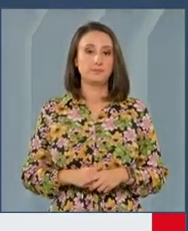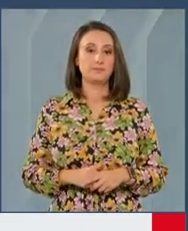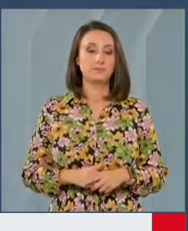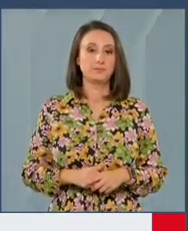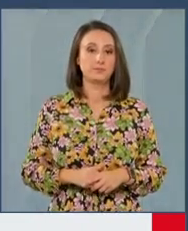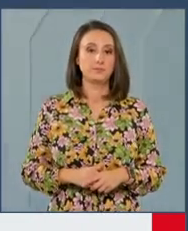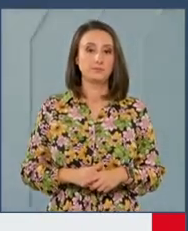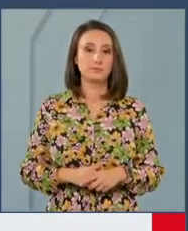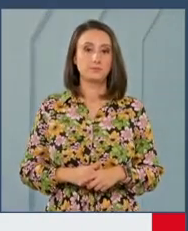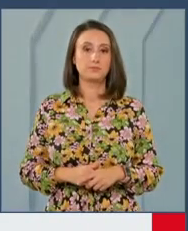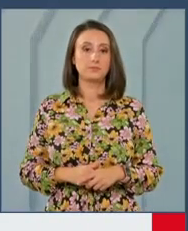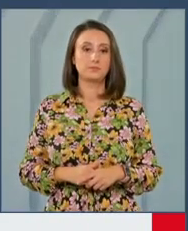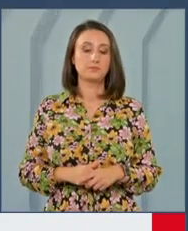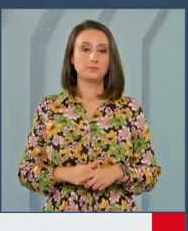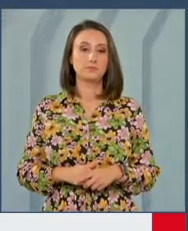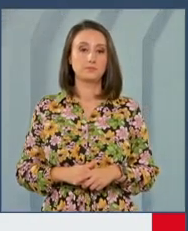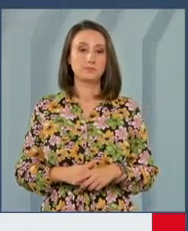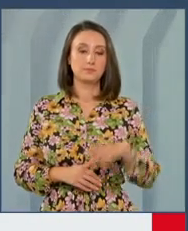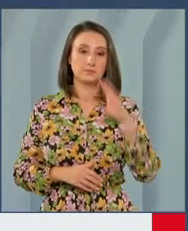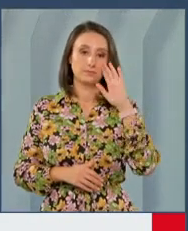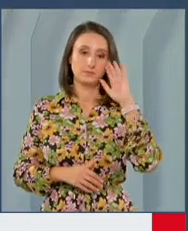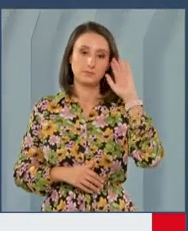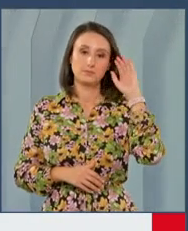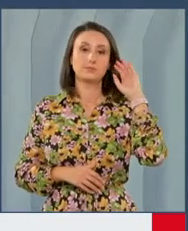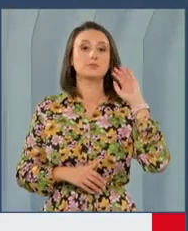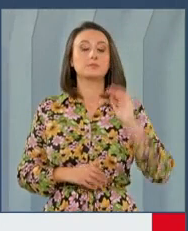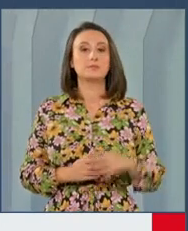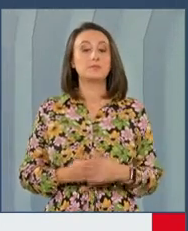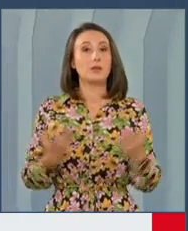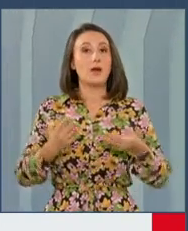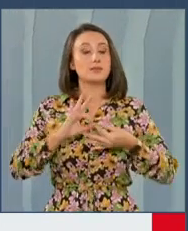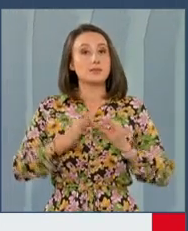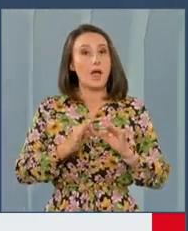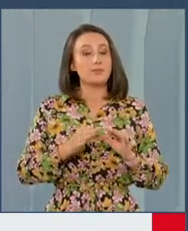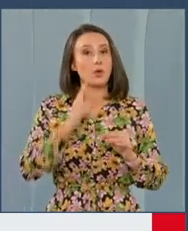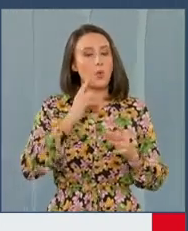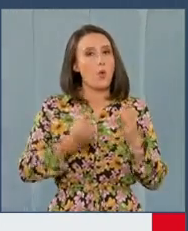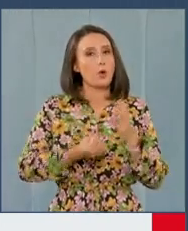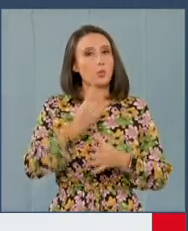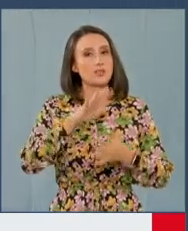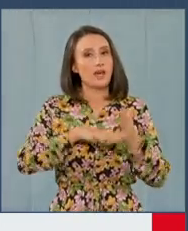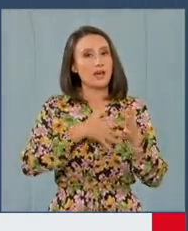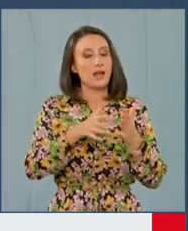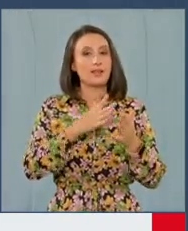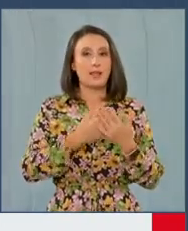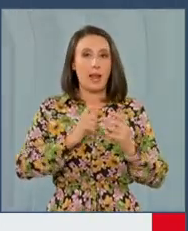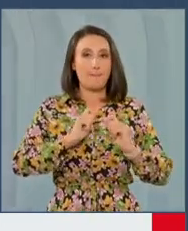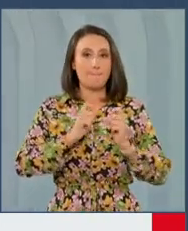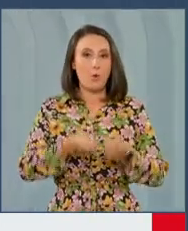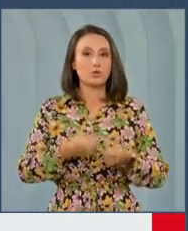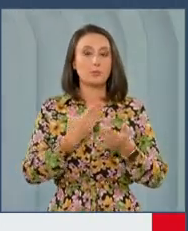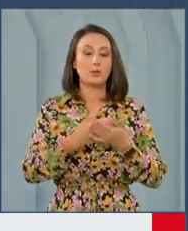fapt, din ce am văzut, reprezintă sau are în vedere o actualizare a grilei de raportare